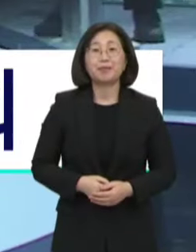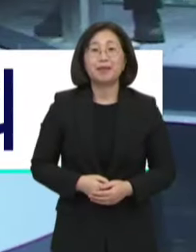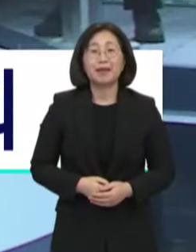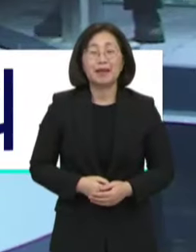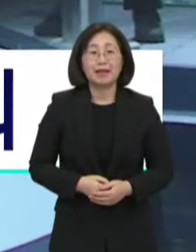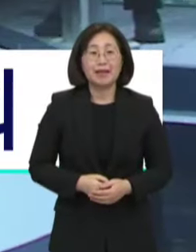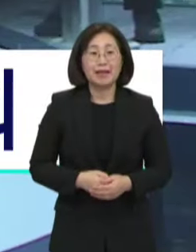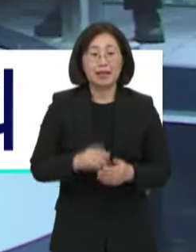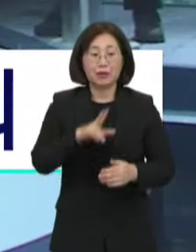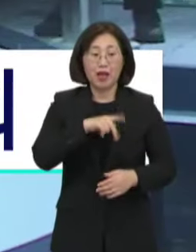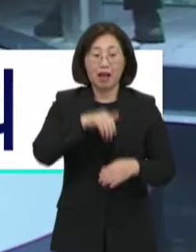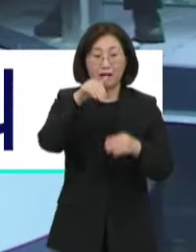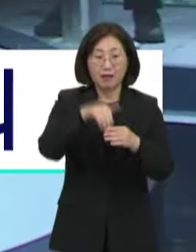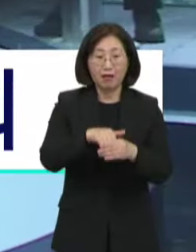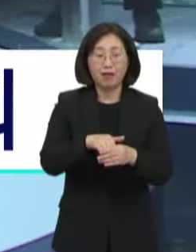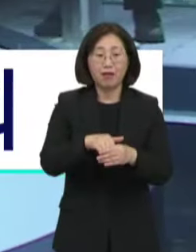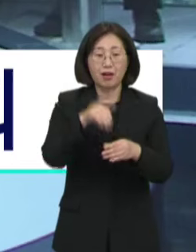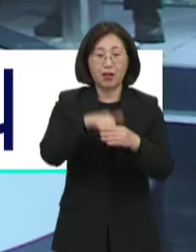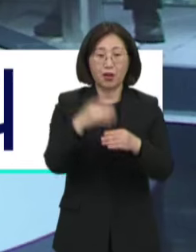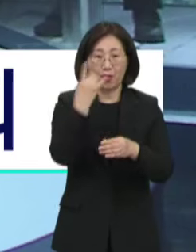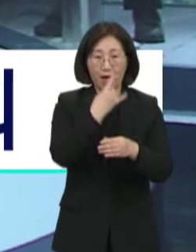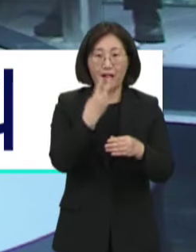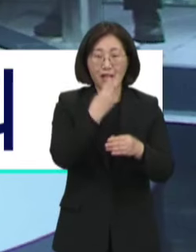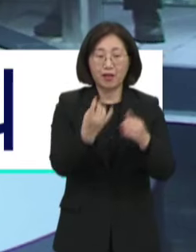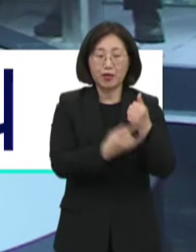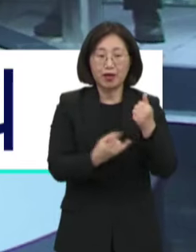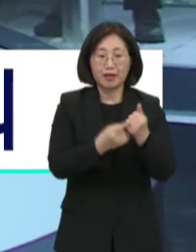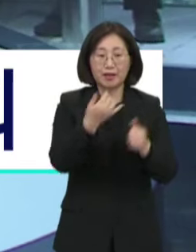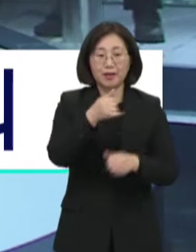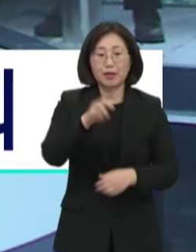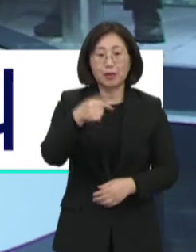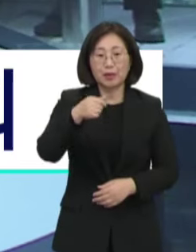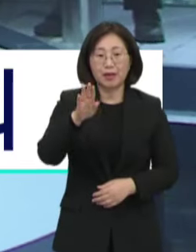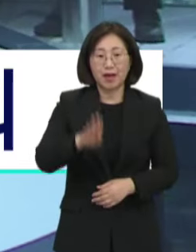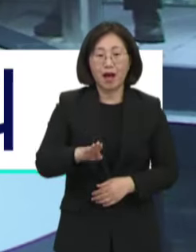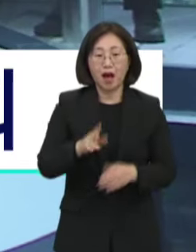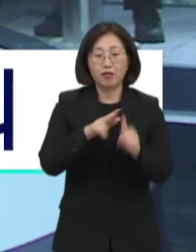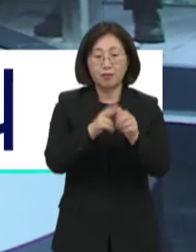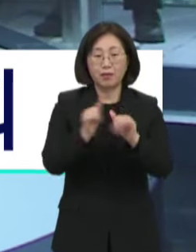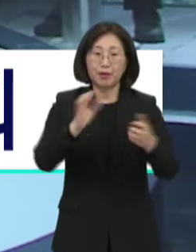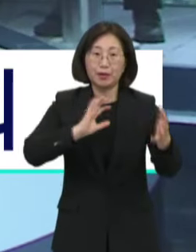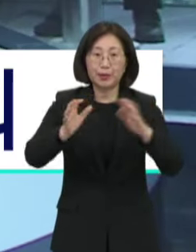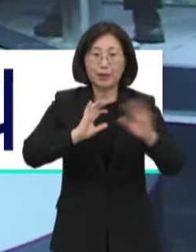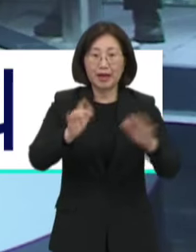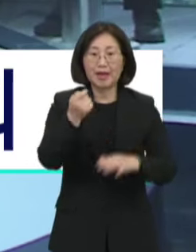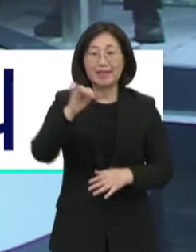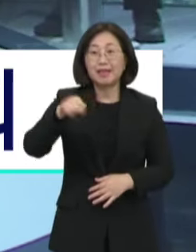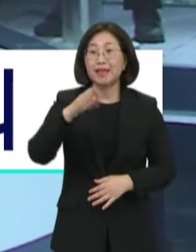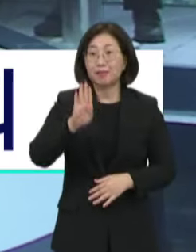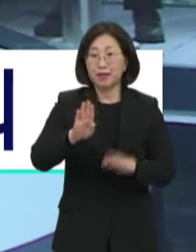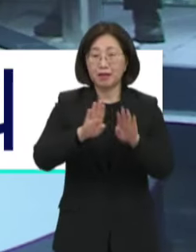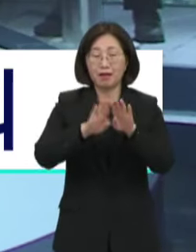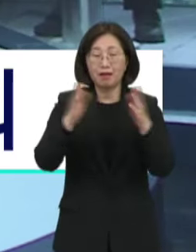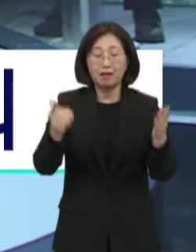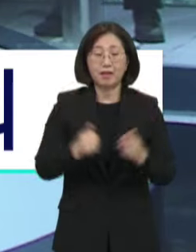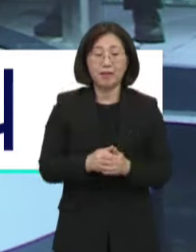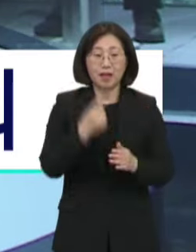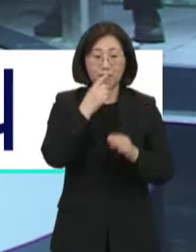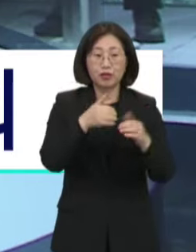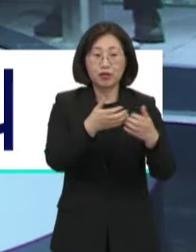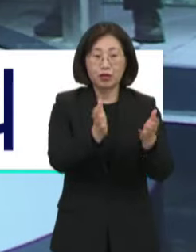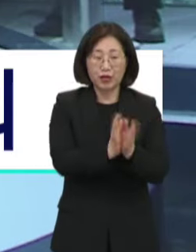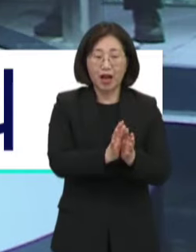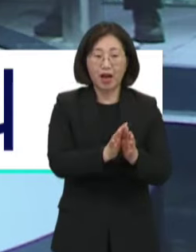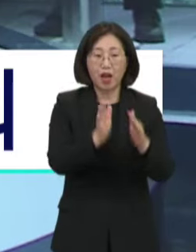22대 총선을 앞두고 선관위가 주관하는 세종갑 후보자 토론회가 TJB에서 열렸습니다. 민주당 후보의